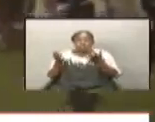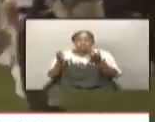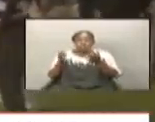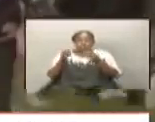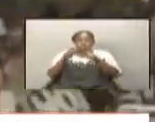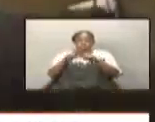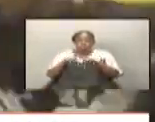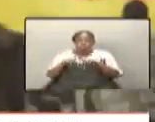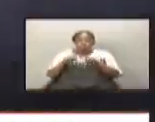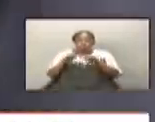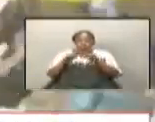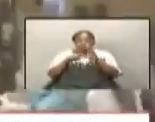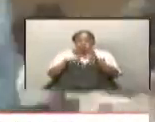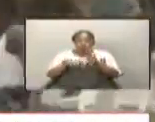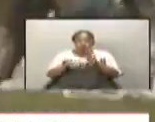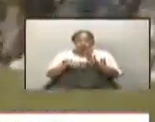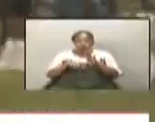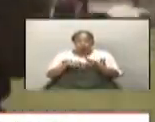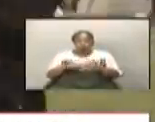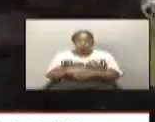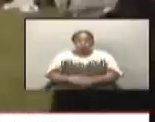obutebe.